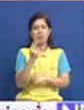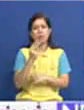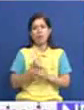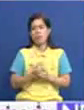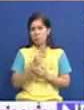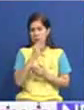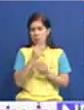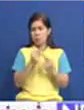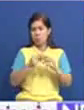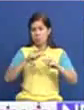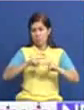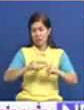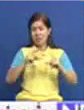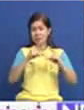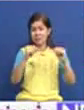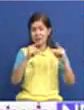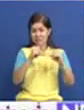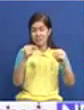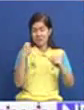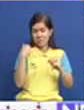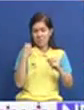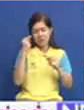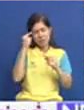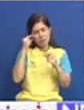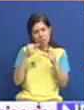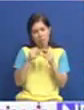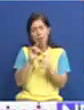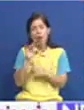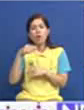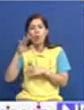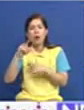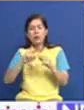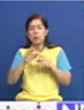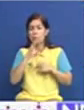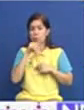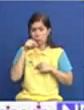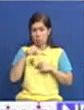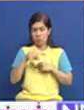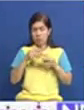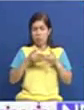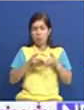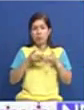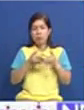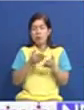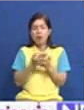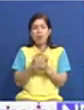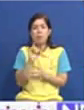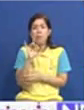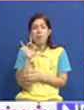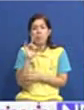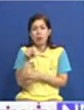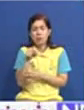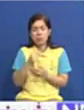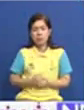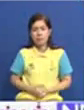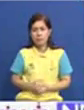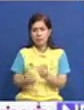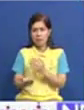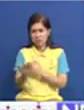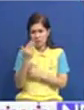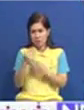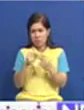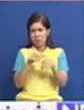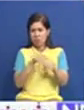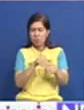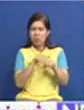100กว่าบาทนะครับแต่คือจากเนี้ยถึงโรงพยาบาลบางกะปิ18บาทประหยัดเวลามากกว่าครับแต่ตอนเช้าๆรถจะติดด้วยครับ